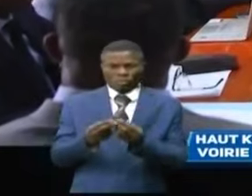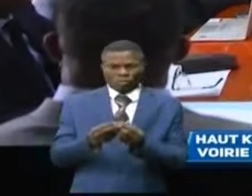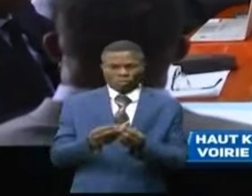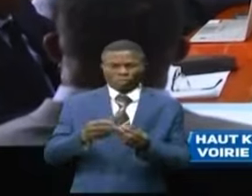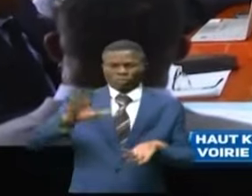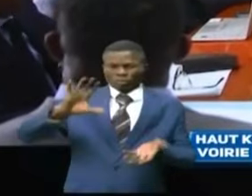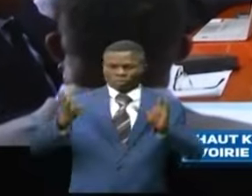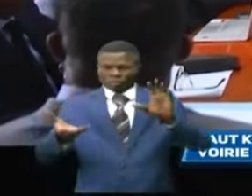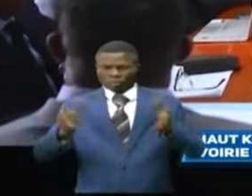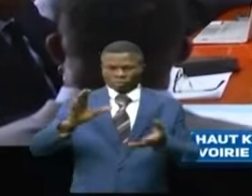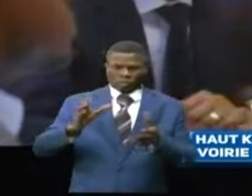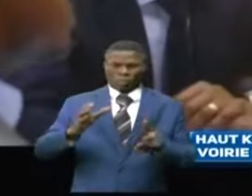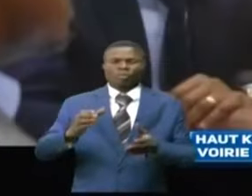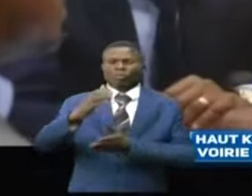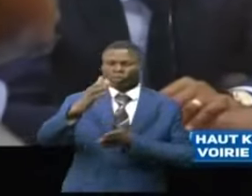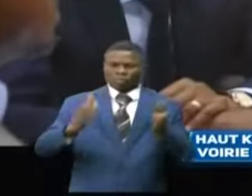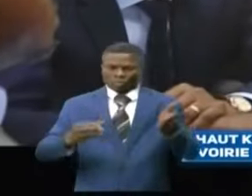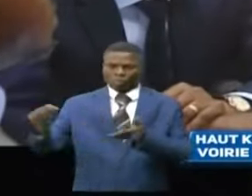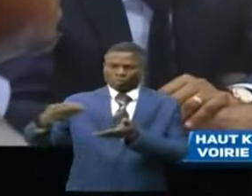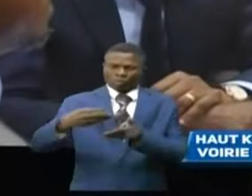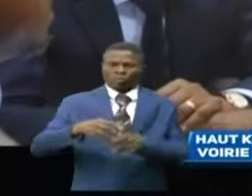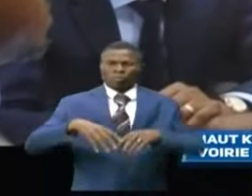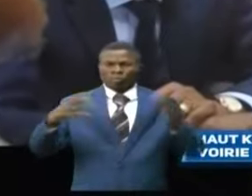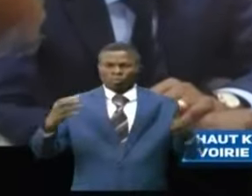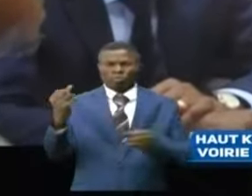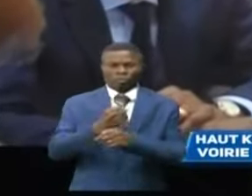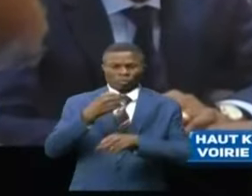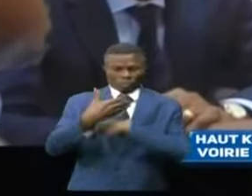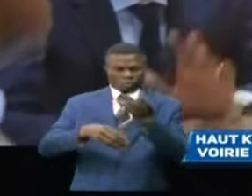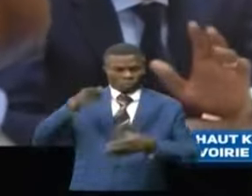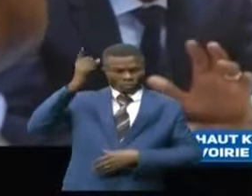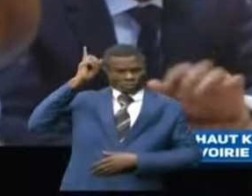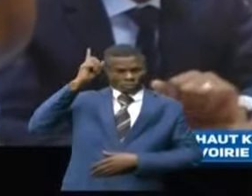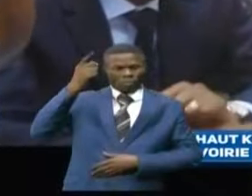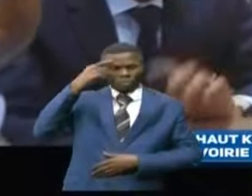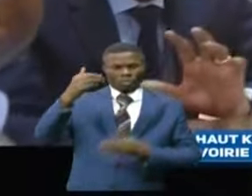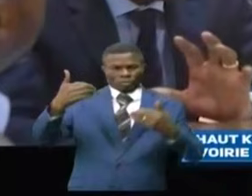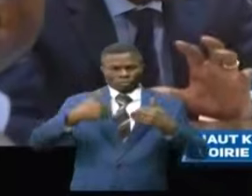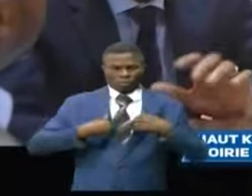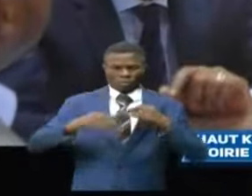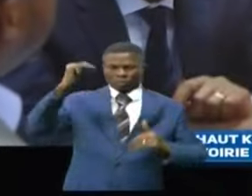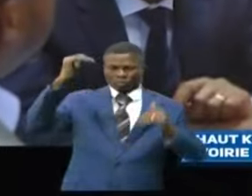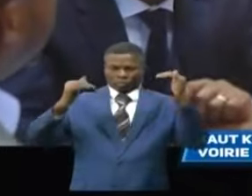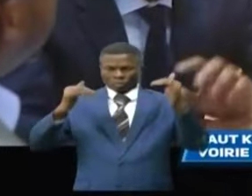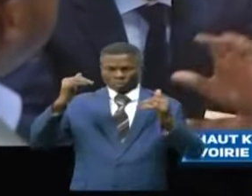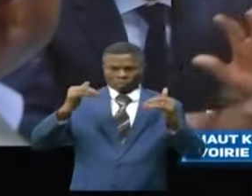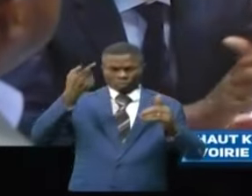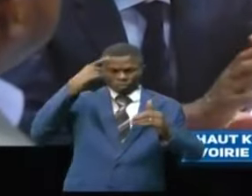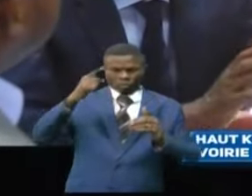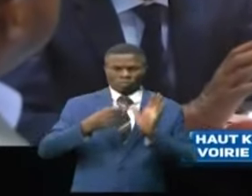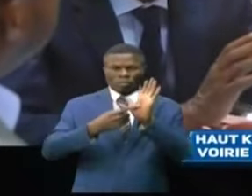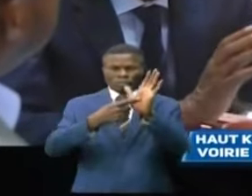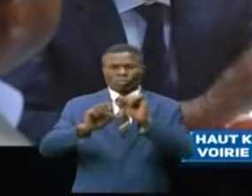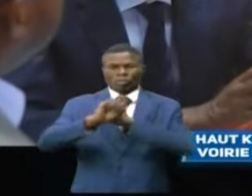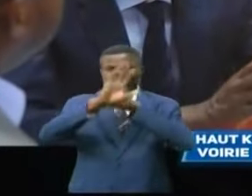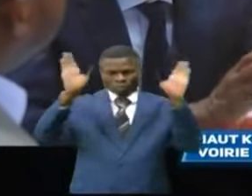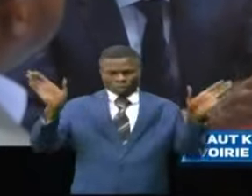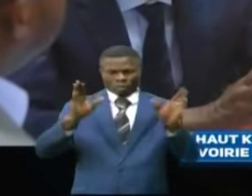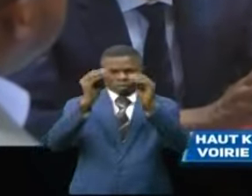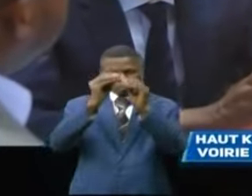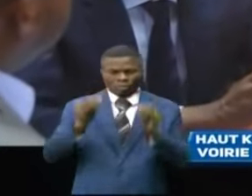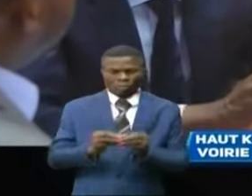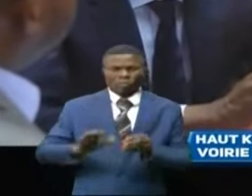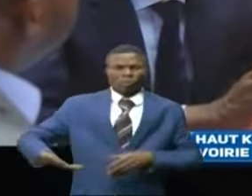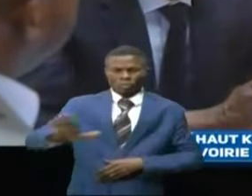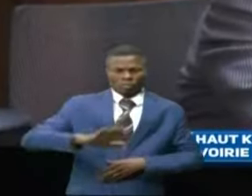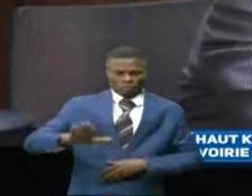les recettes réalisées par rapport aux travaux effectués de manière à avoir la balance qui se dégage pour afficher clairement la somme que le